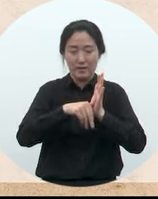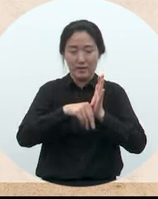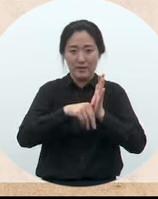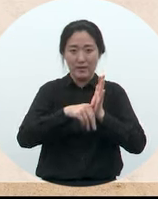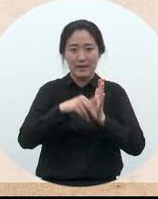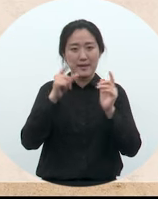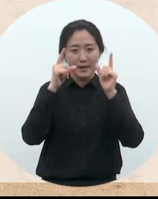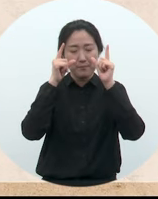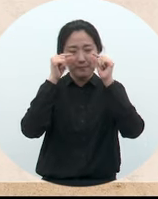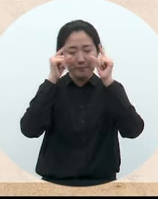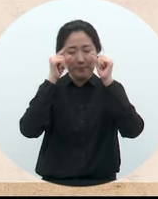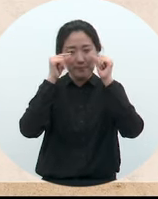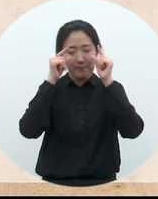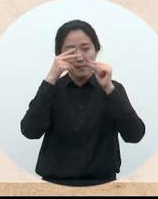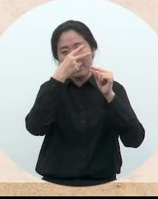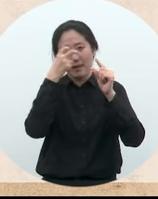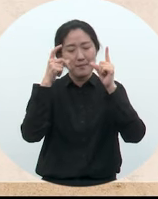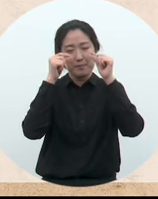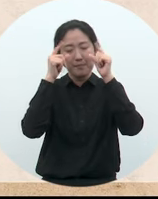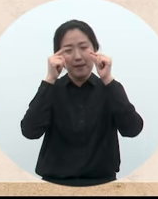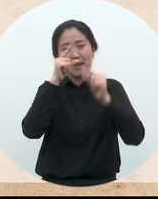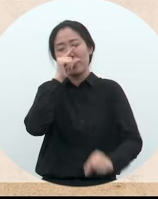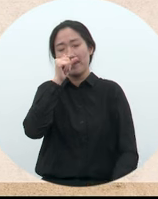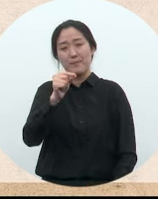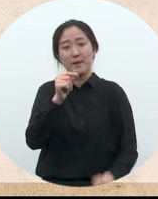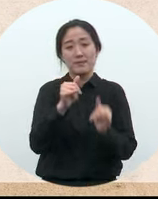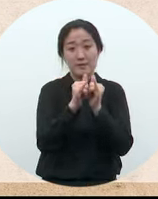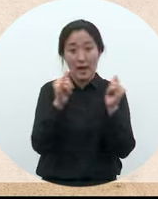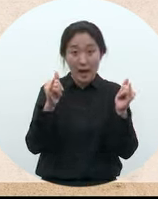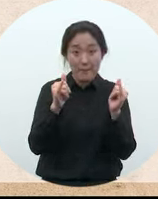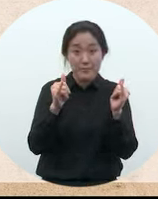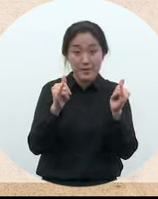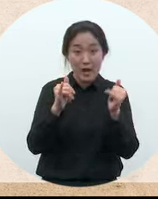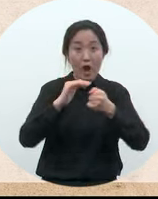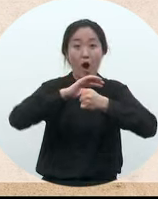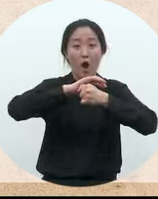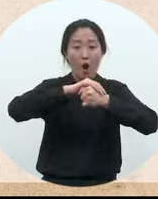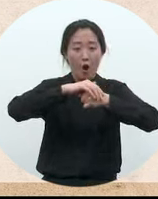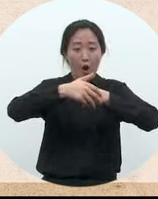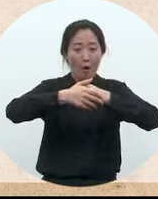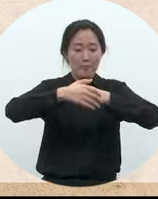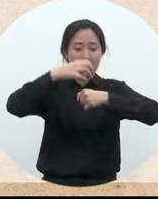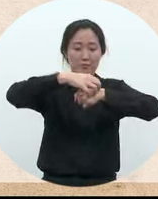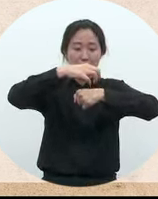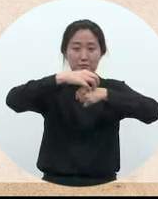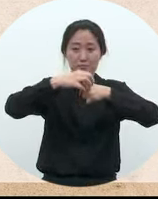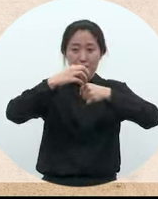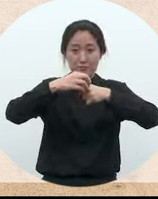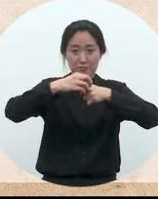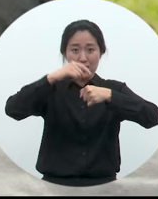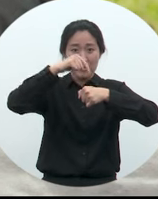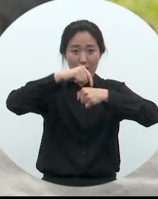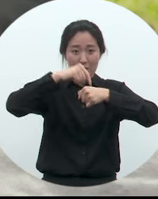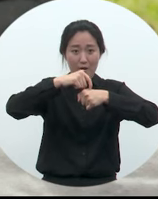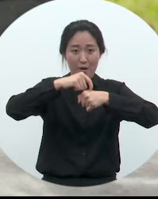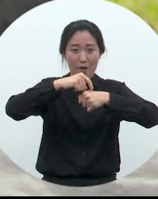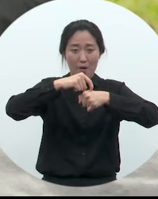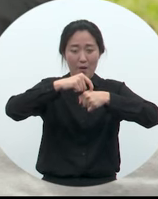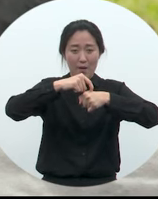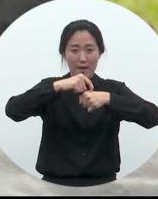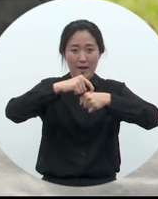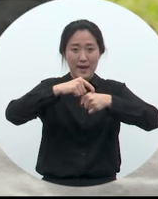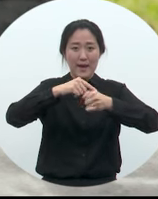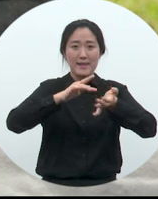못 잔다거나 예민한 사람들 같은 경우에는 굴 껍질인 모려분을 많이 썼죠.